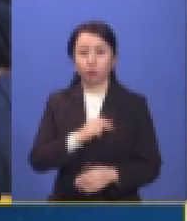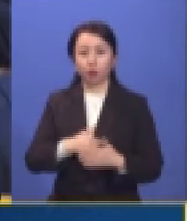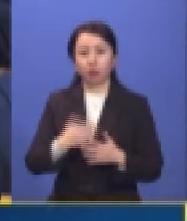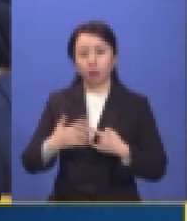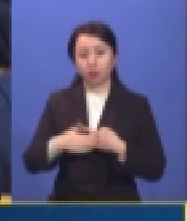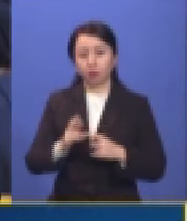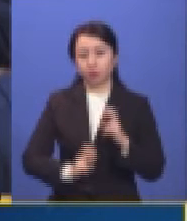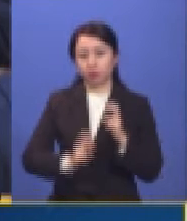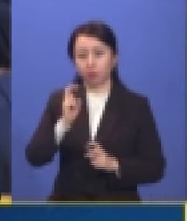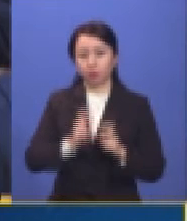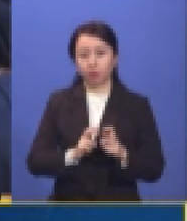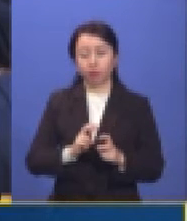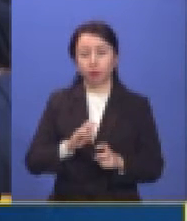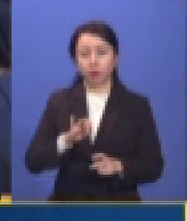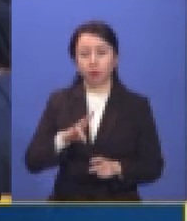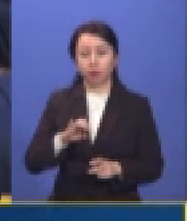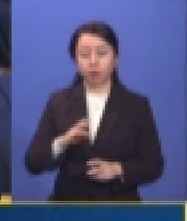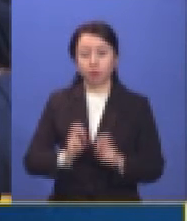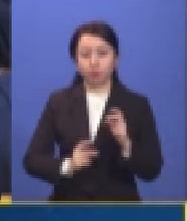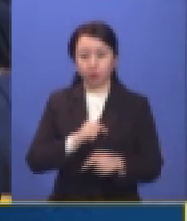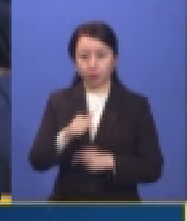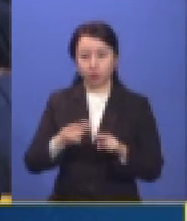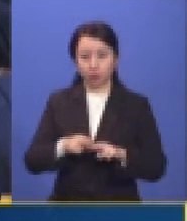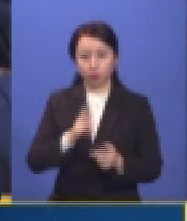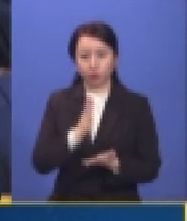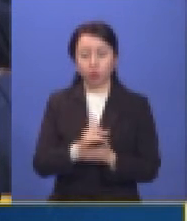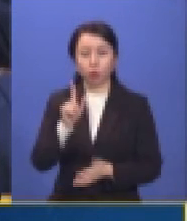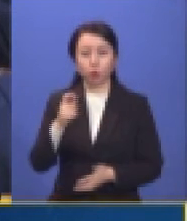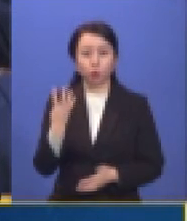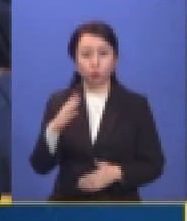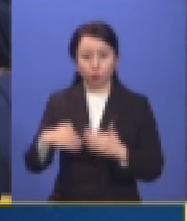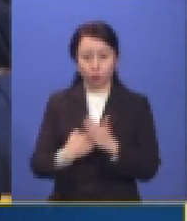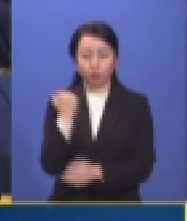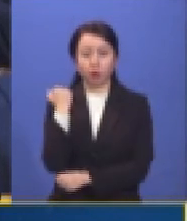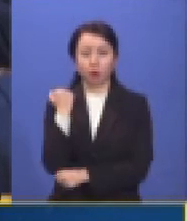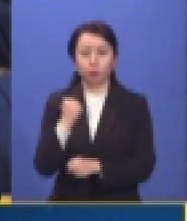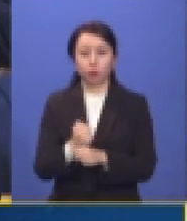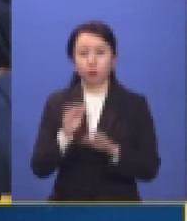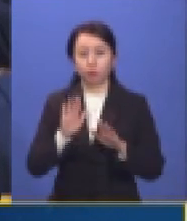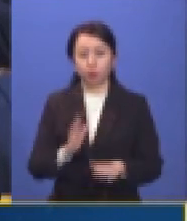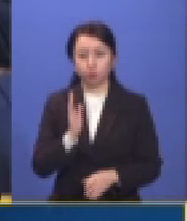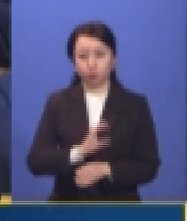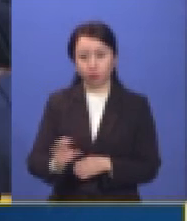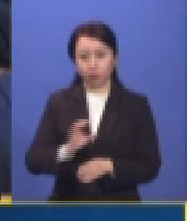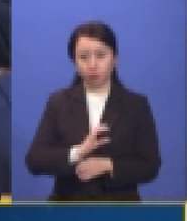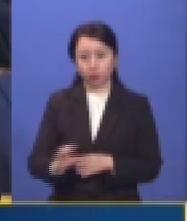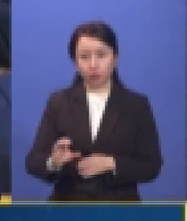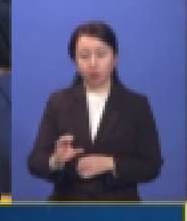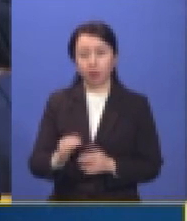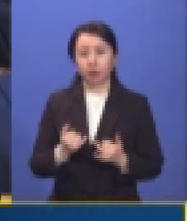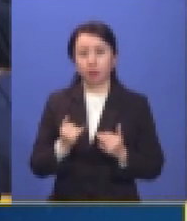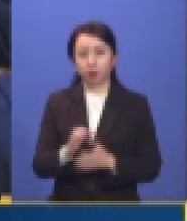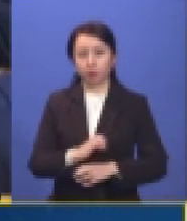открытого завода альба tvs предприятия на котором создается 140 новых рабочих мест будет выпускать оборудование для предприятий